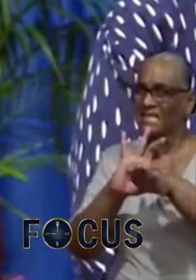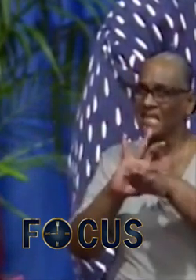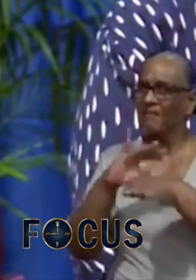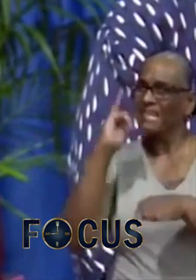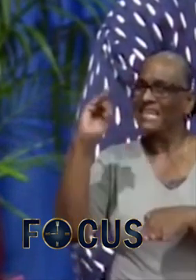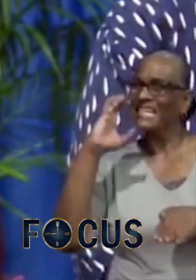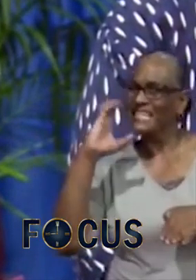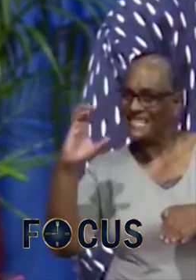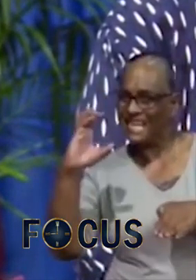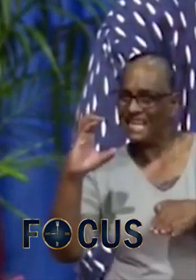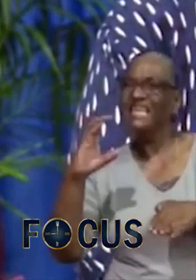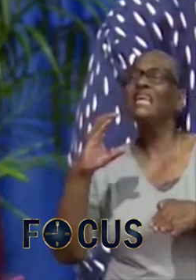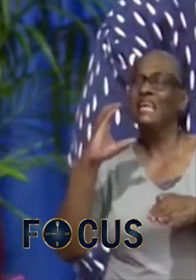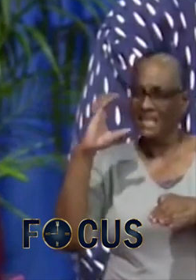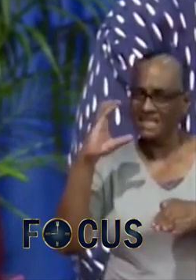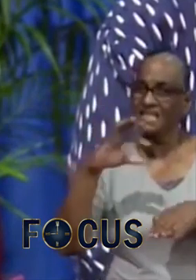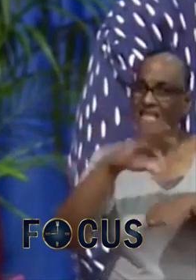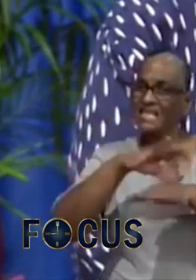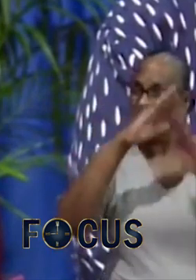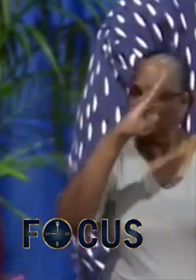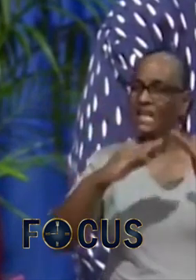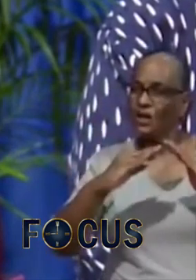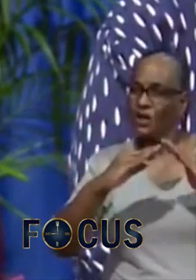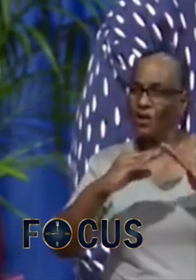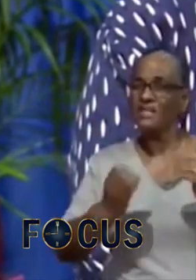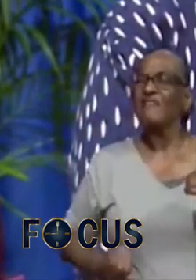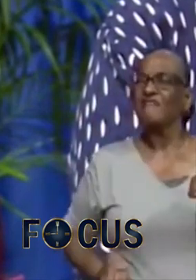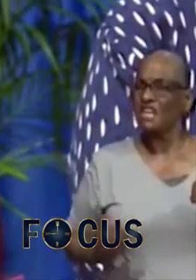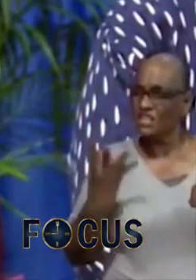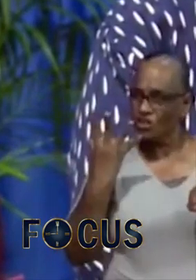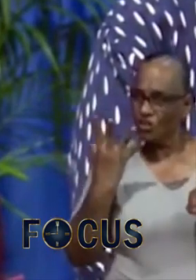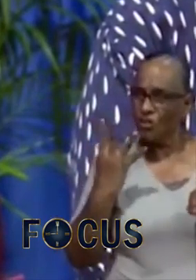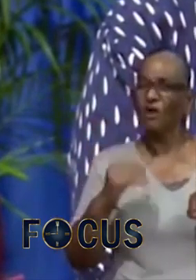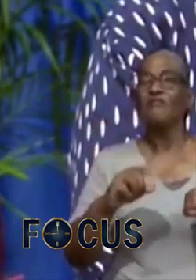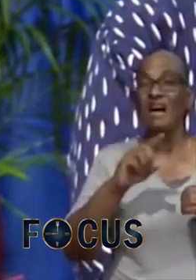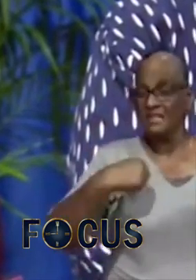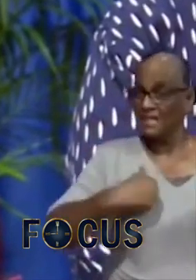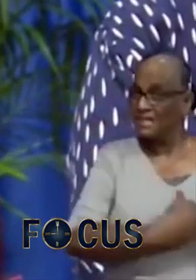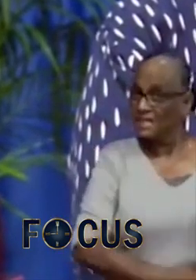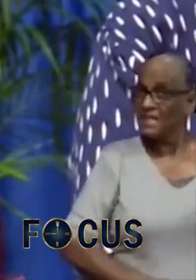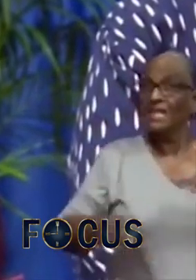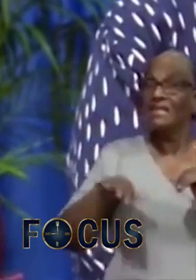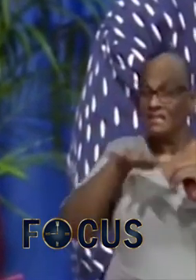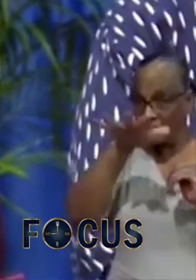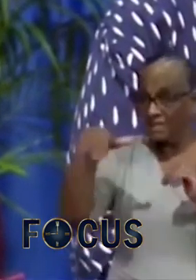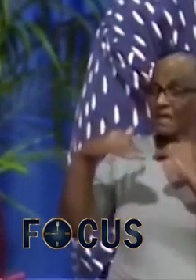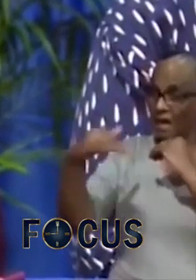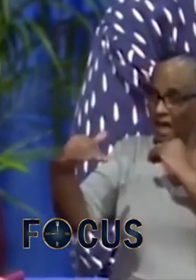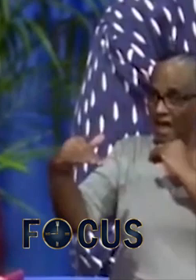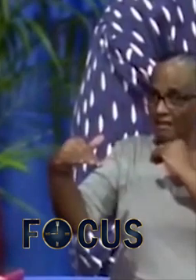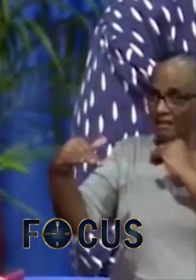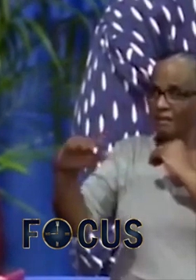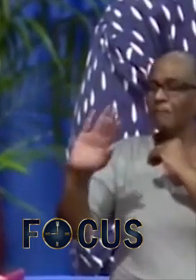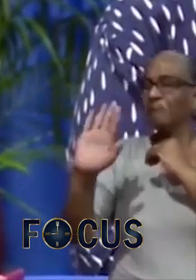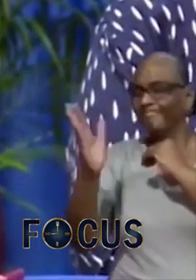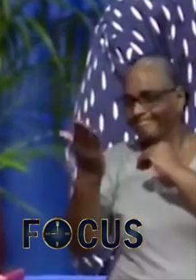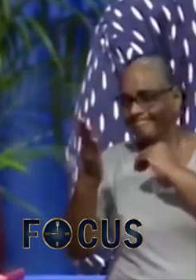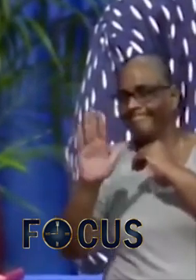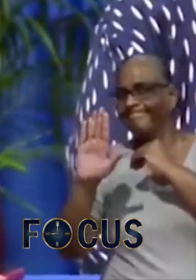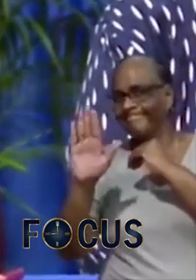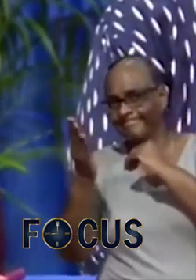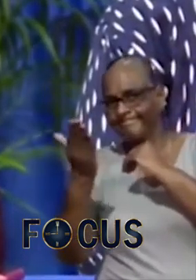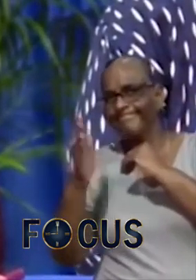de IC, de intensivisten, de infectiologen van de Chinese zijde aan dat het veelal toch nog